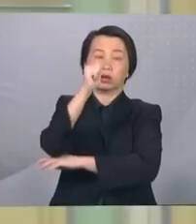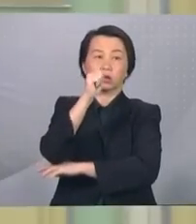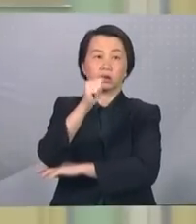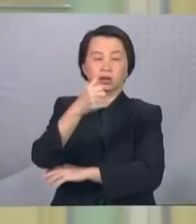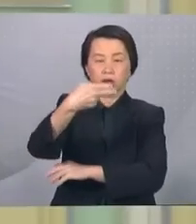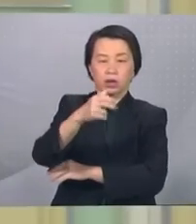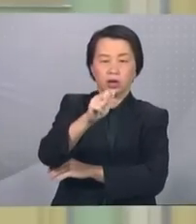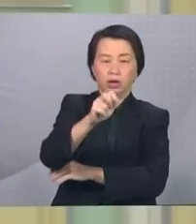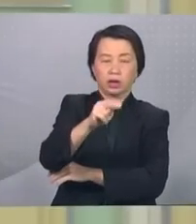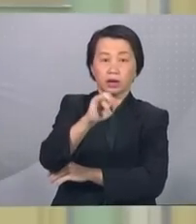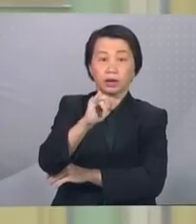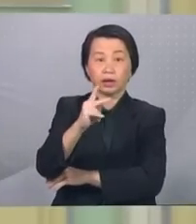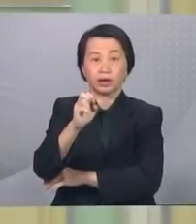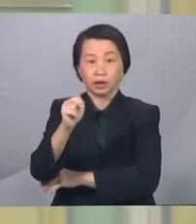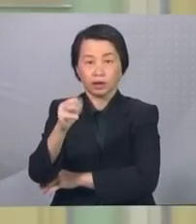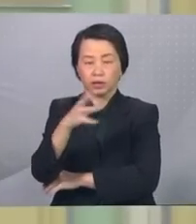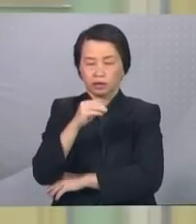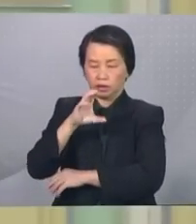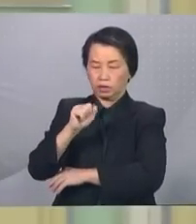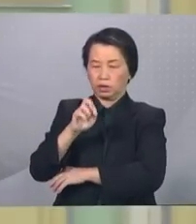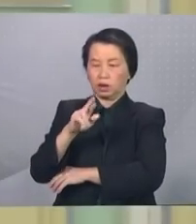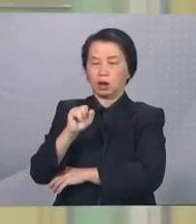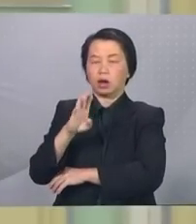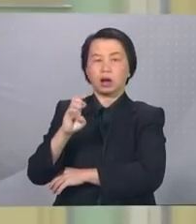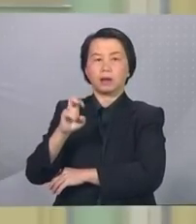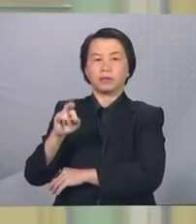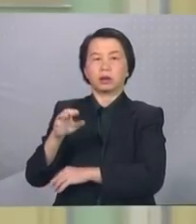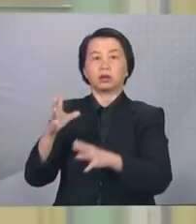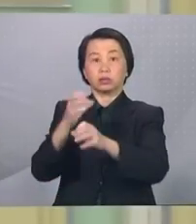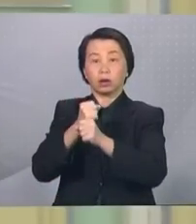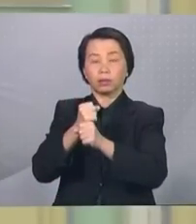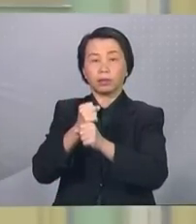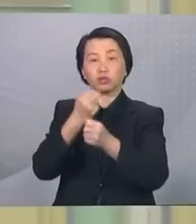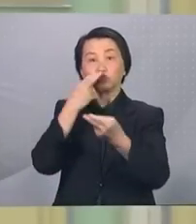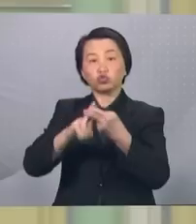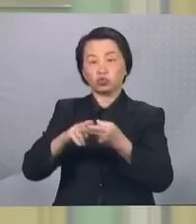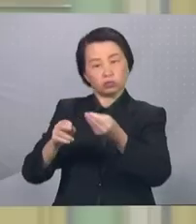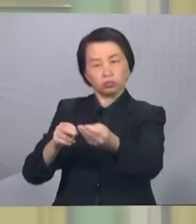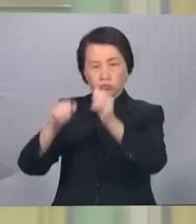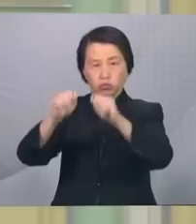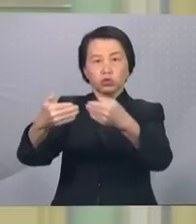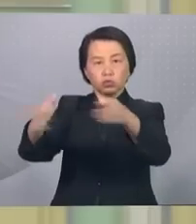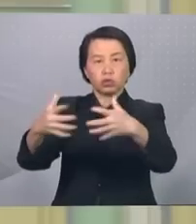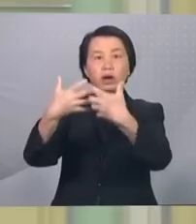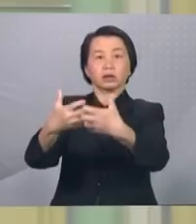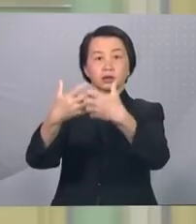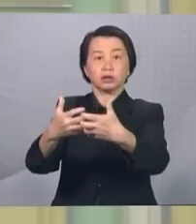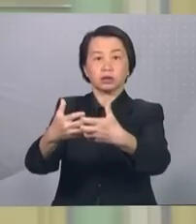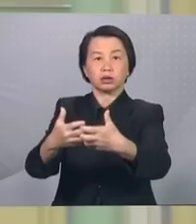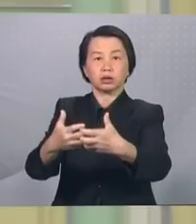Heineken dan Carlsberg yang mendapat surat pelepasan untuk pembukaan kilang mereka. Hari